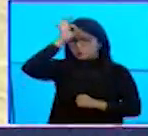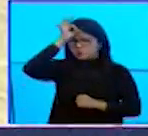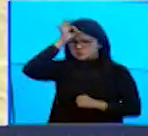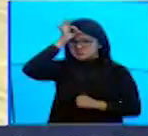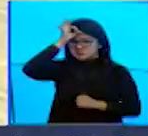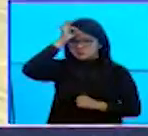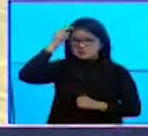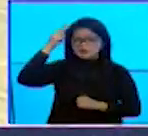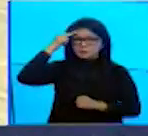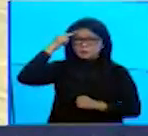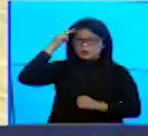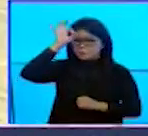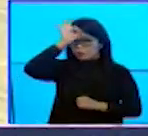Prabowo pada 14.00 WITA